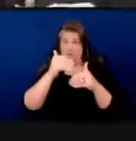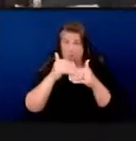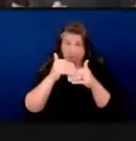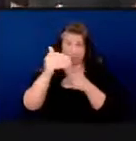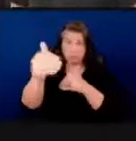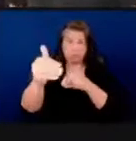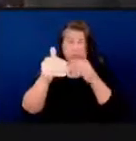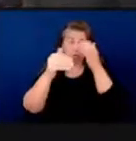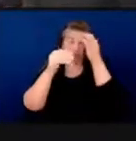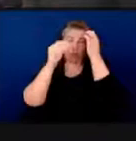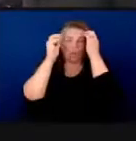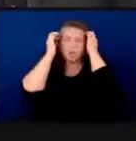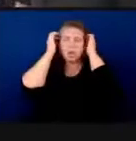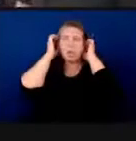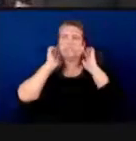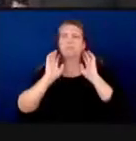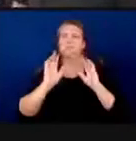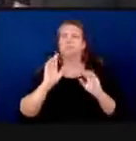kufanya, kuyafanya.